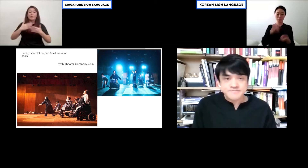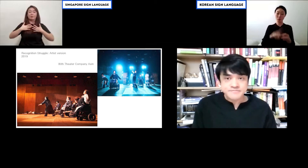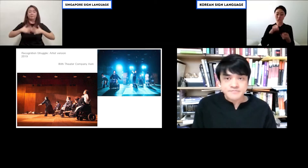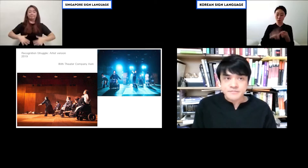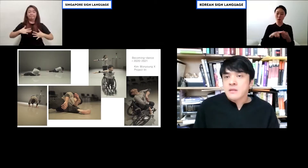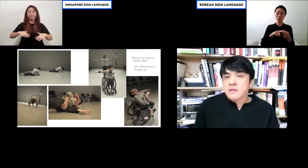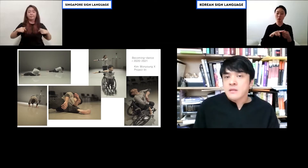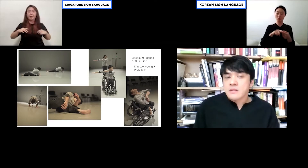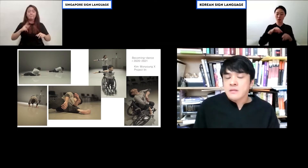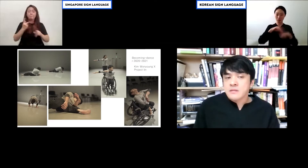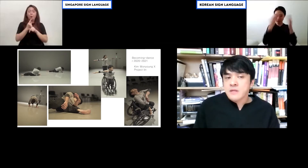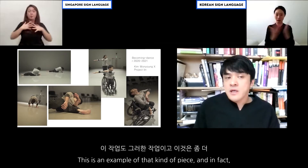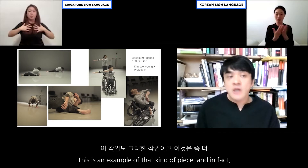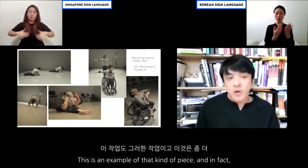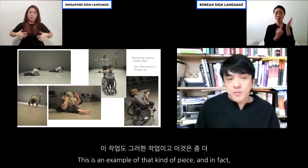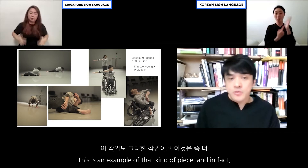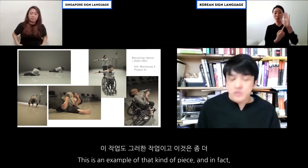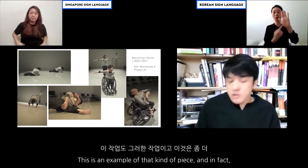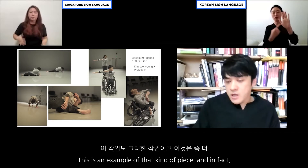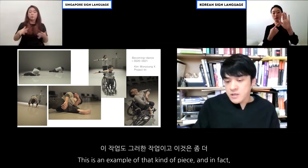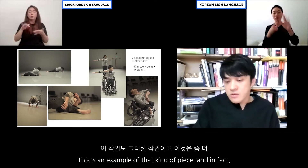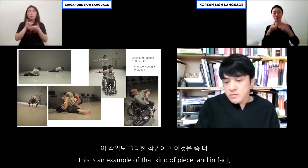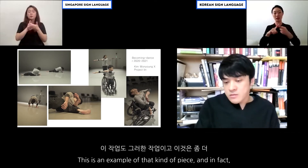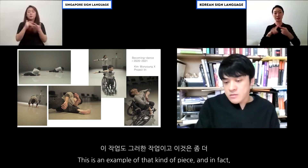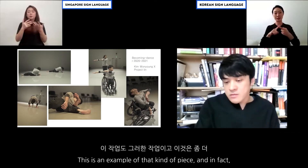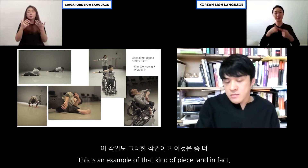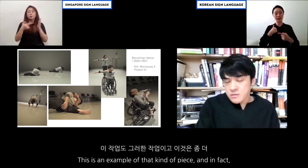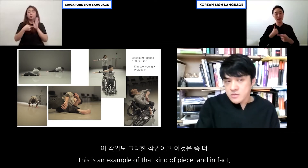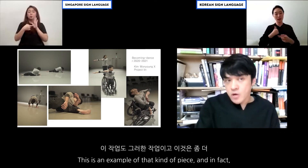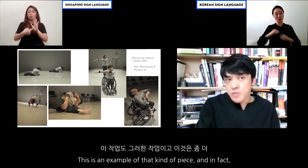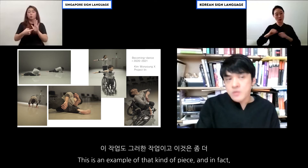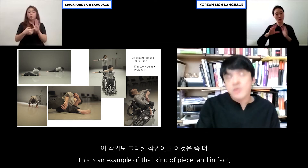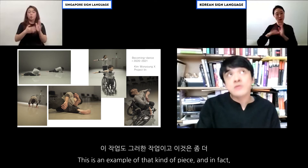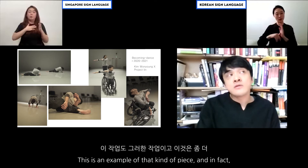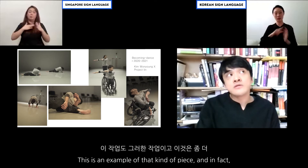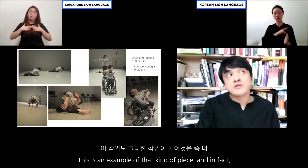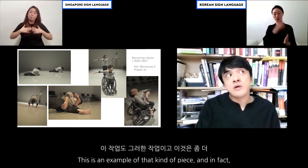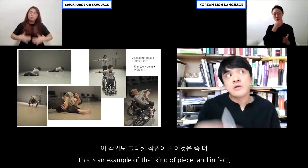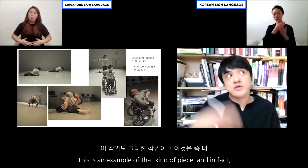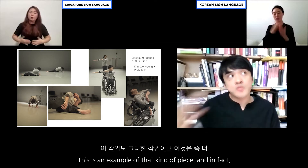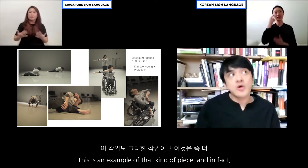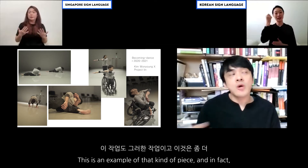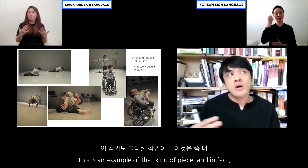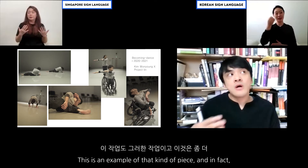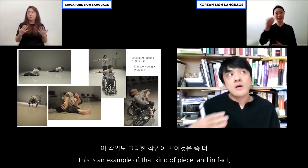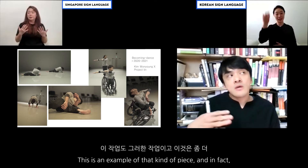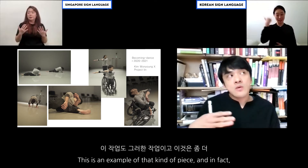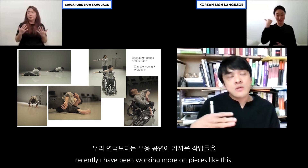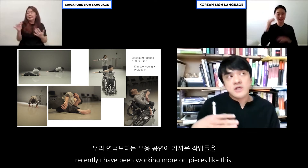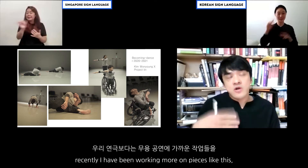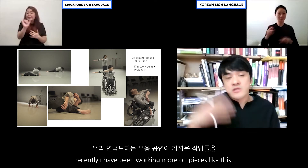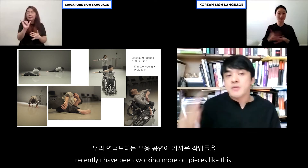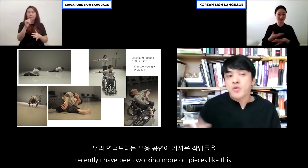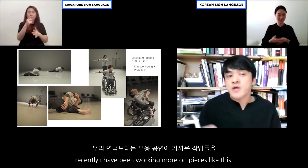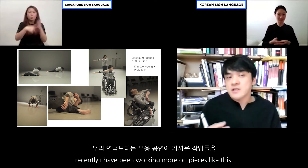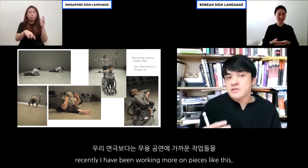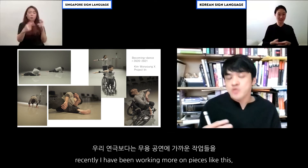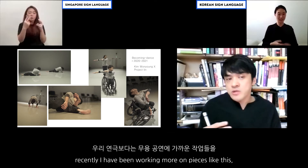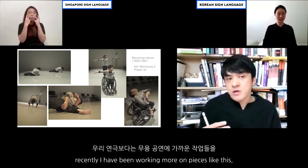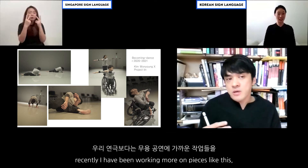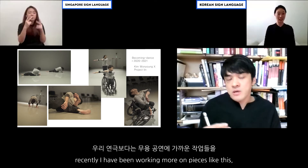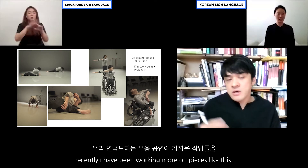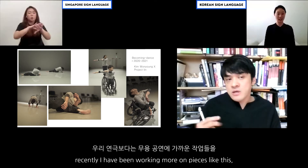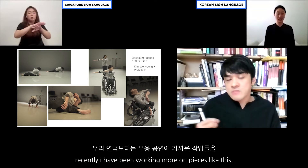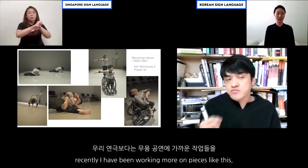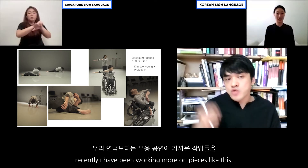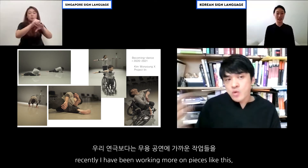하나입니다. 이 작업도 그러한 작업이고 이거는 좀 더 이제 연극보다는 좀